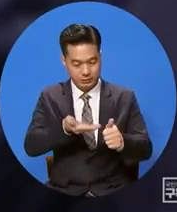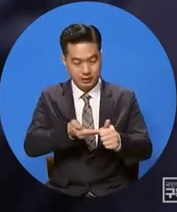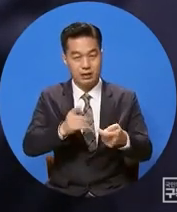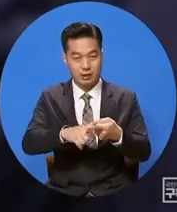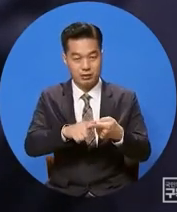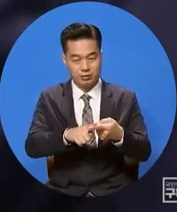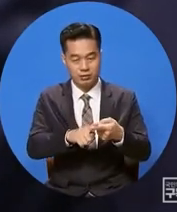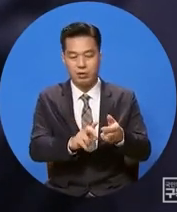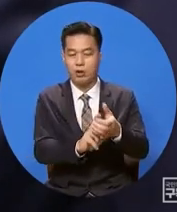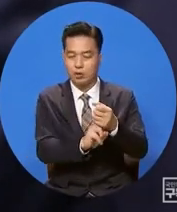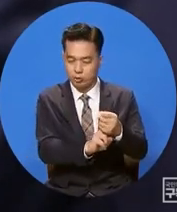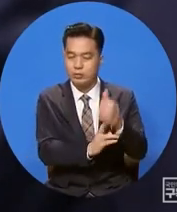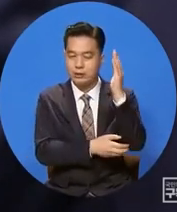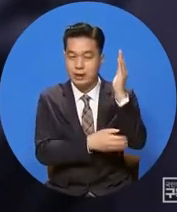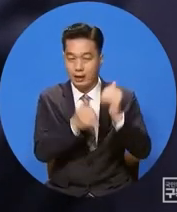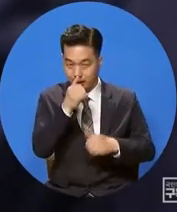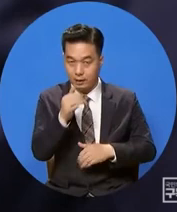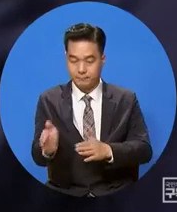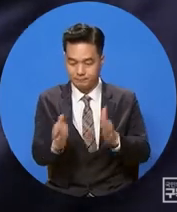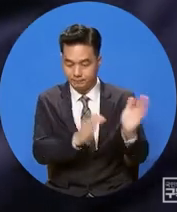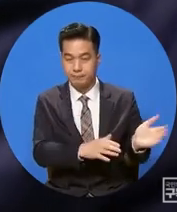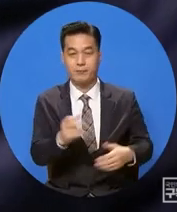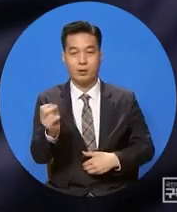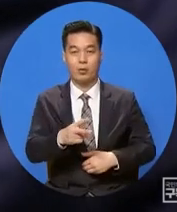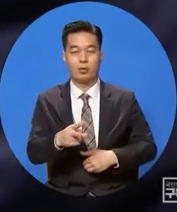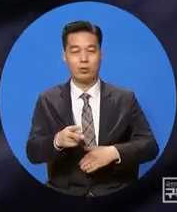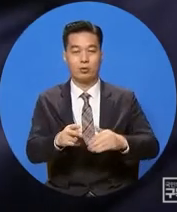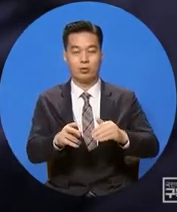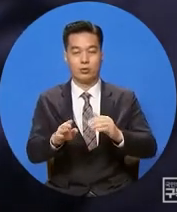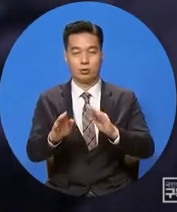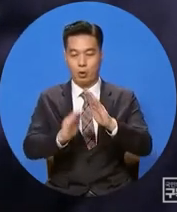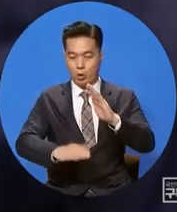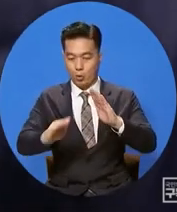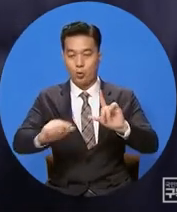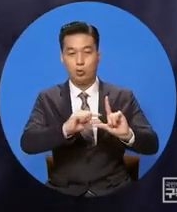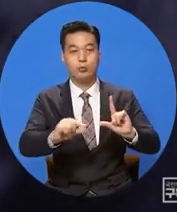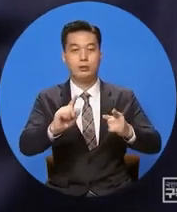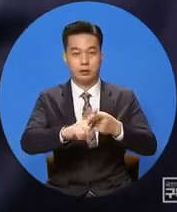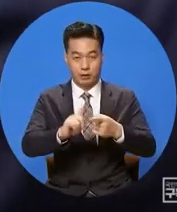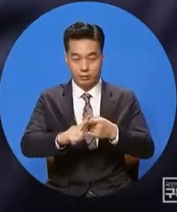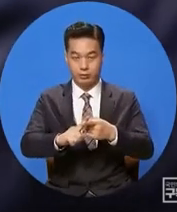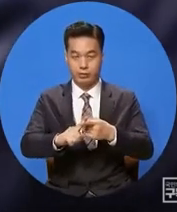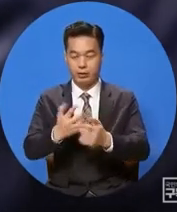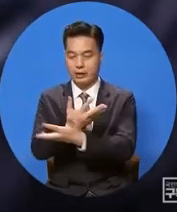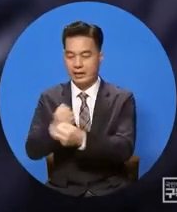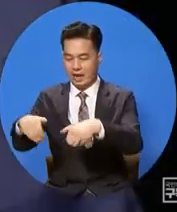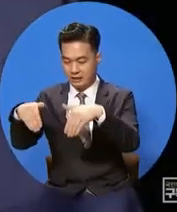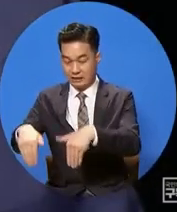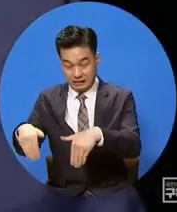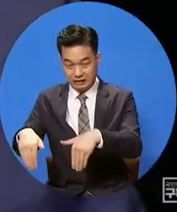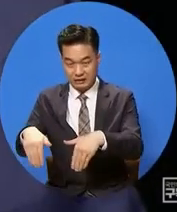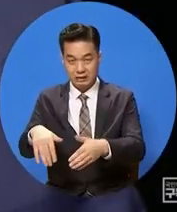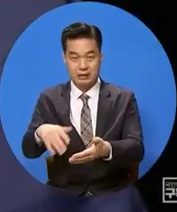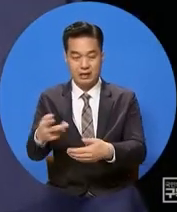있다. 공공부문 비정규직 구조조정 이 이야기는 문재인 정부 들어와서 너무 많이